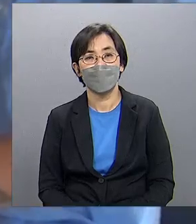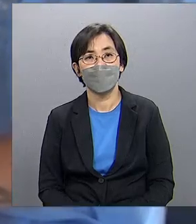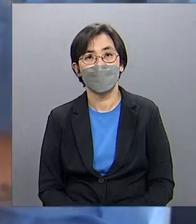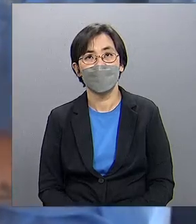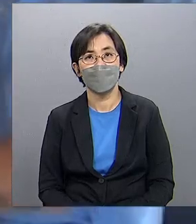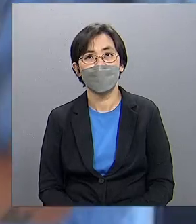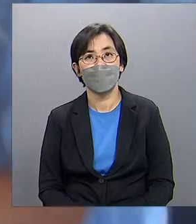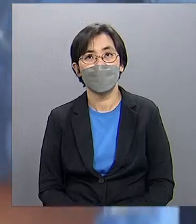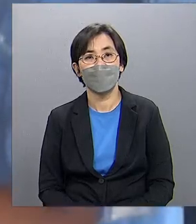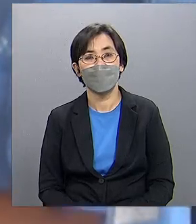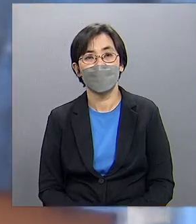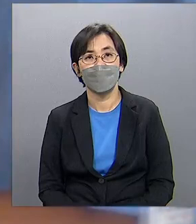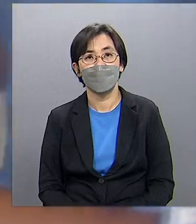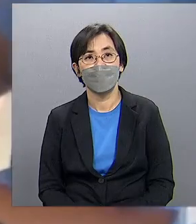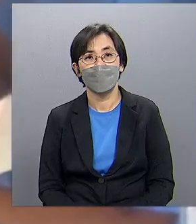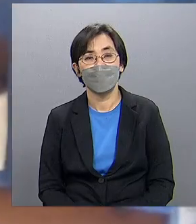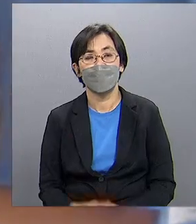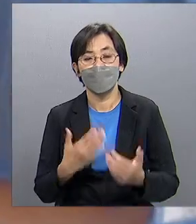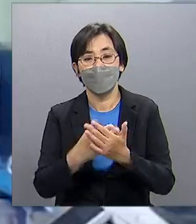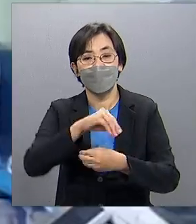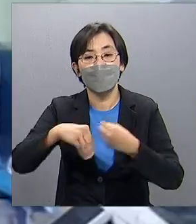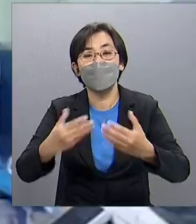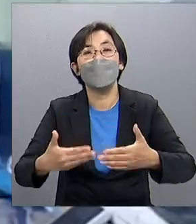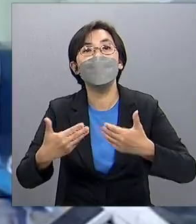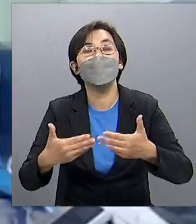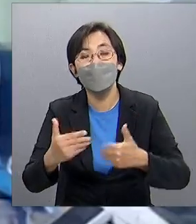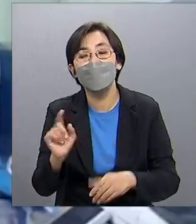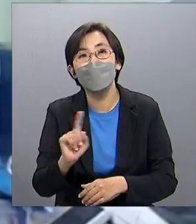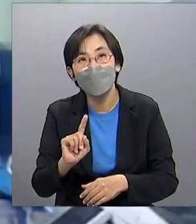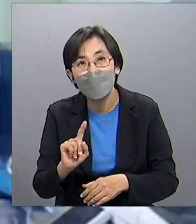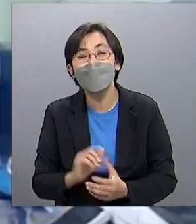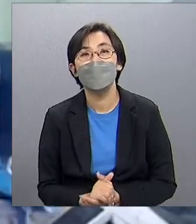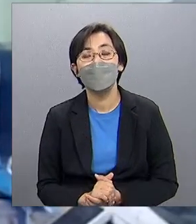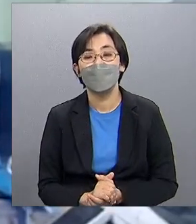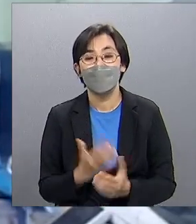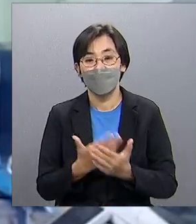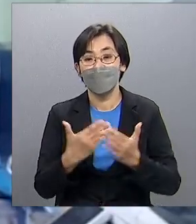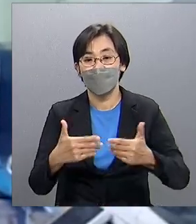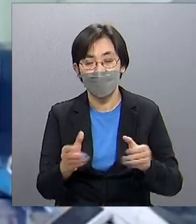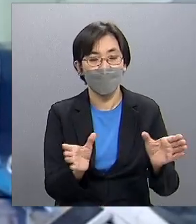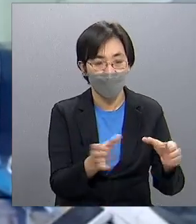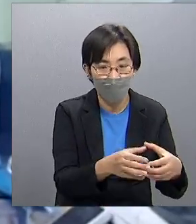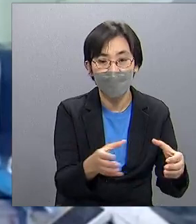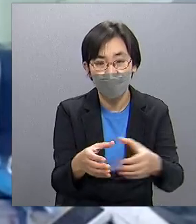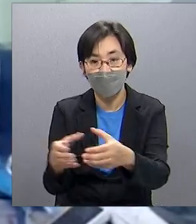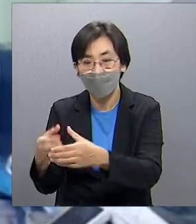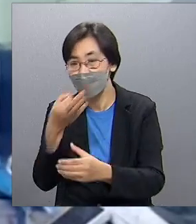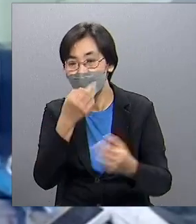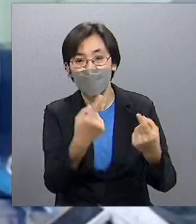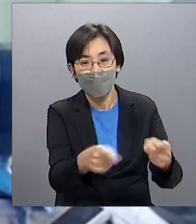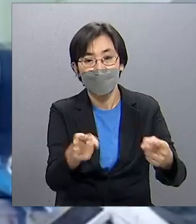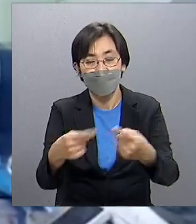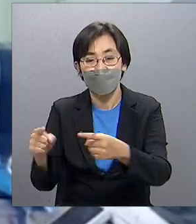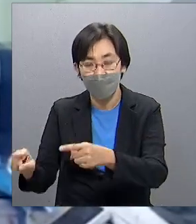สำหรับรายได้ของผู้ต้องโทษก็คือจะแบ่งออกตามกลุ่มอาชีพนะคะก็คือกลุ่มอาชีพที่